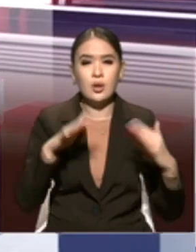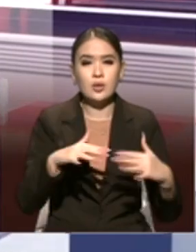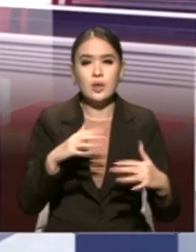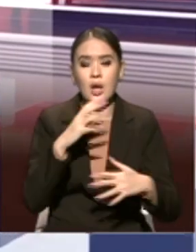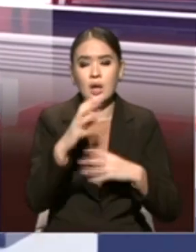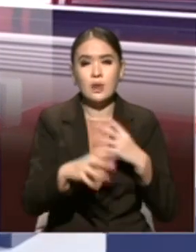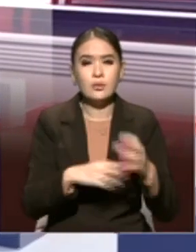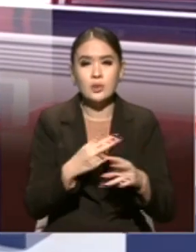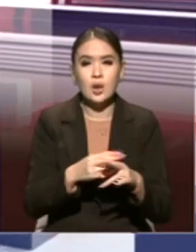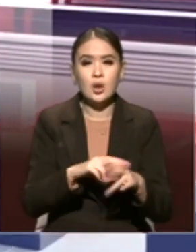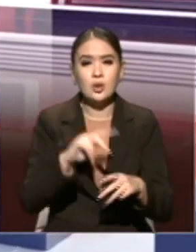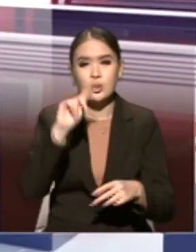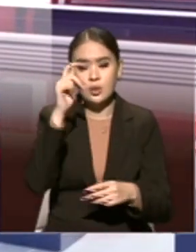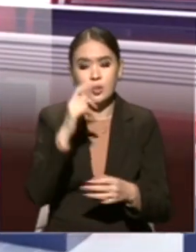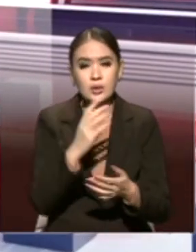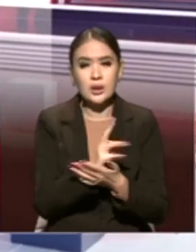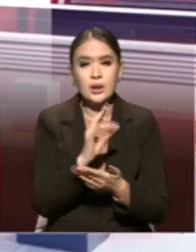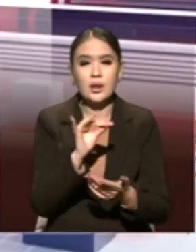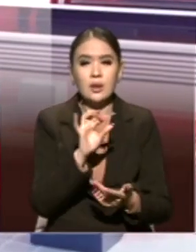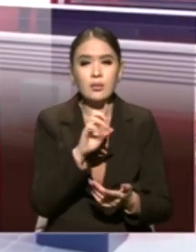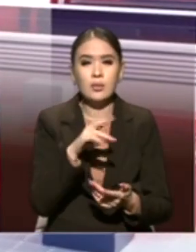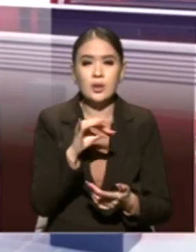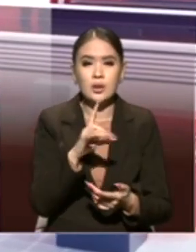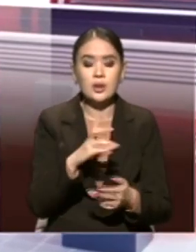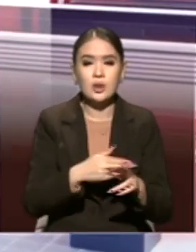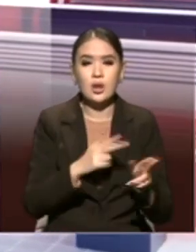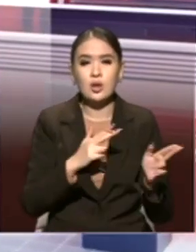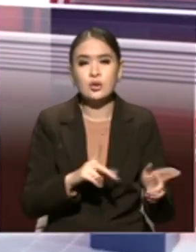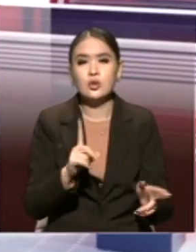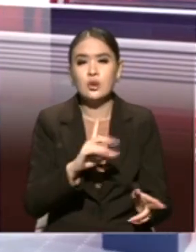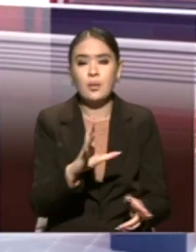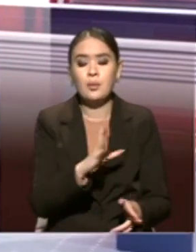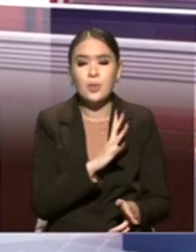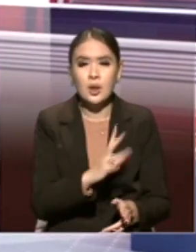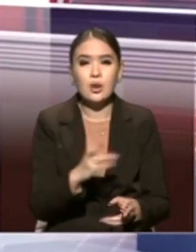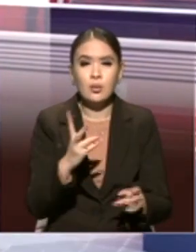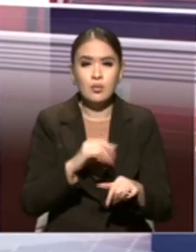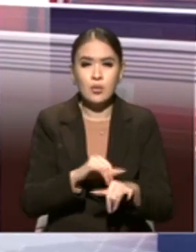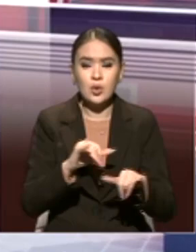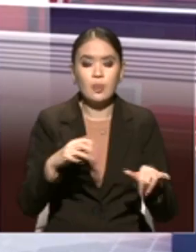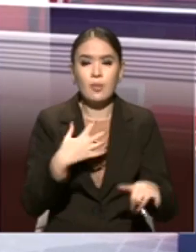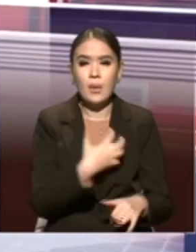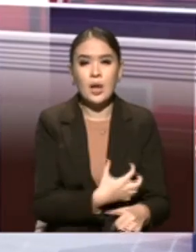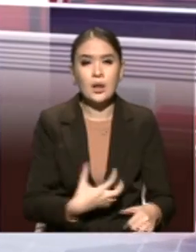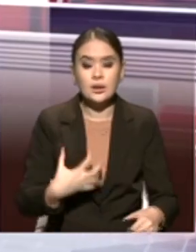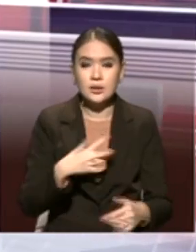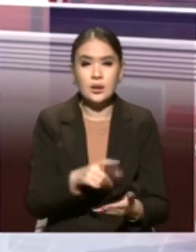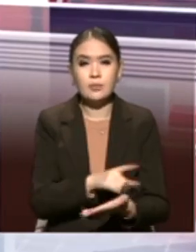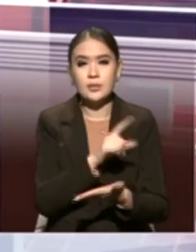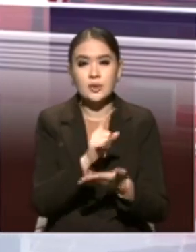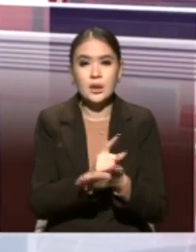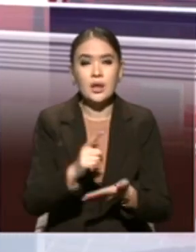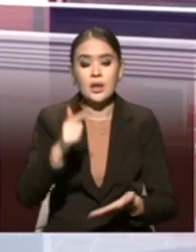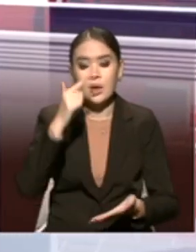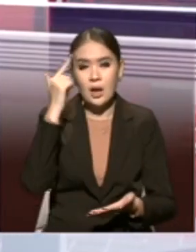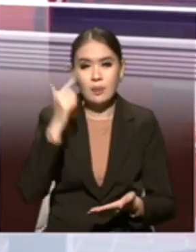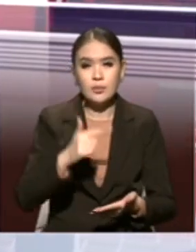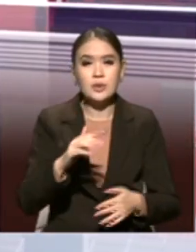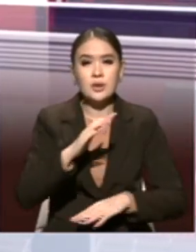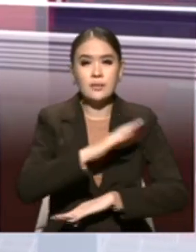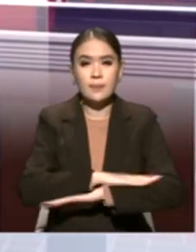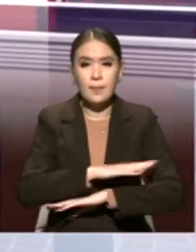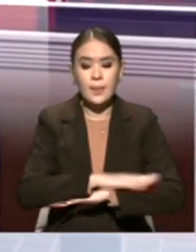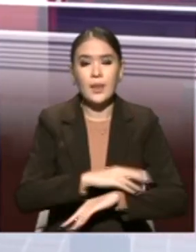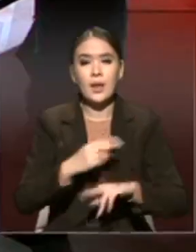әлемдік гибридті соғыс жүріп жатыр. Сондықтан қарулы күштердің зияткерлік қабілетін арттыру өте маңызды міндет. Білім мен тәрбие әрдайым